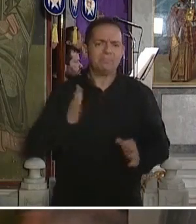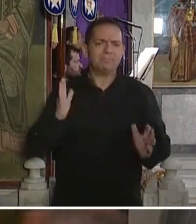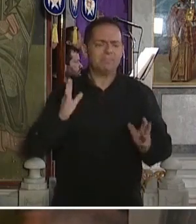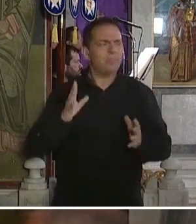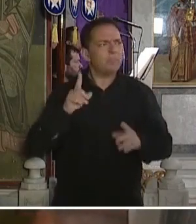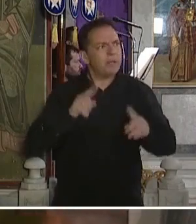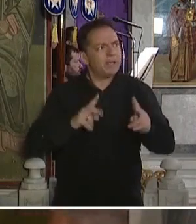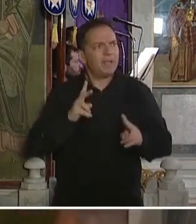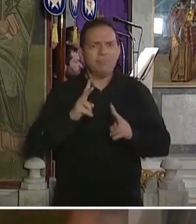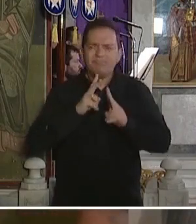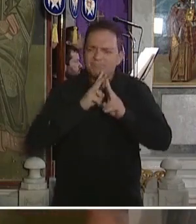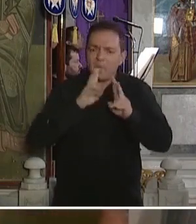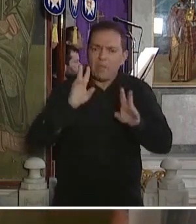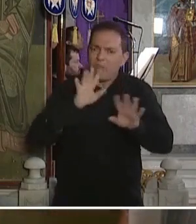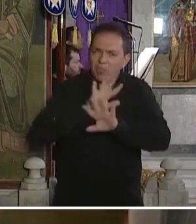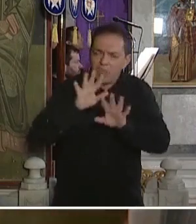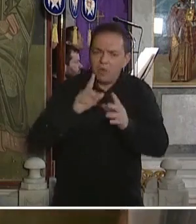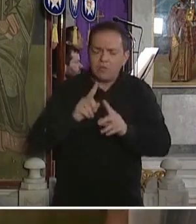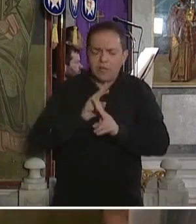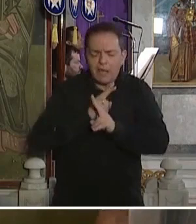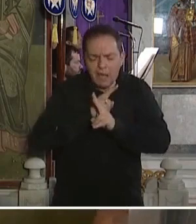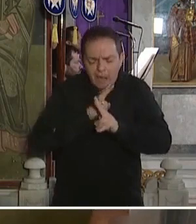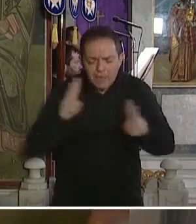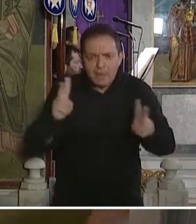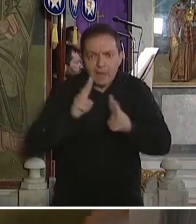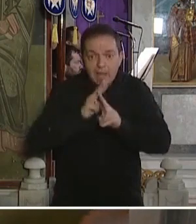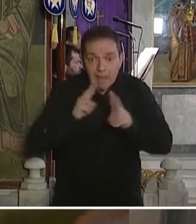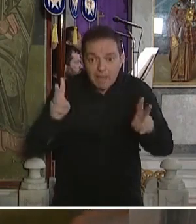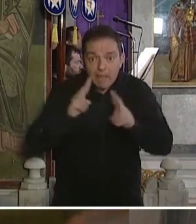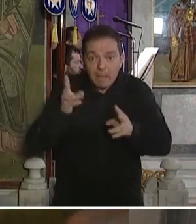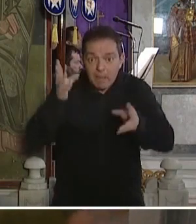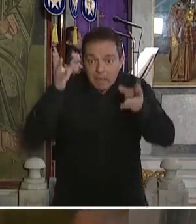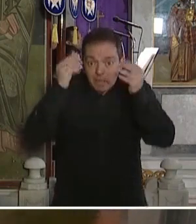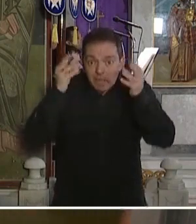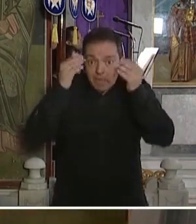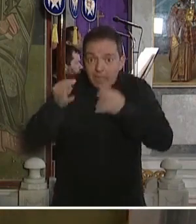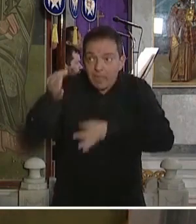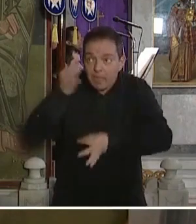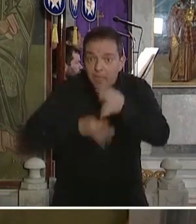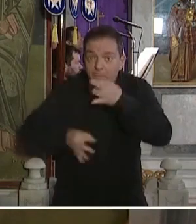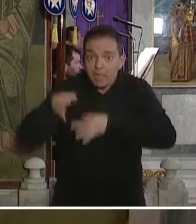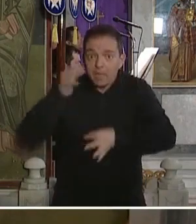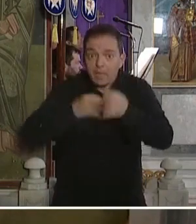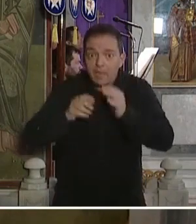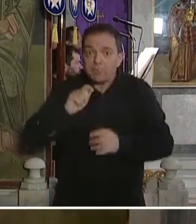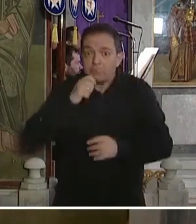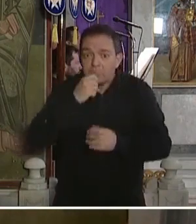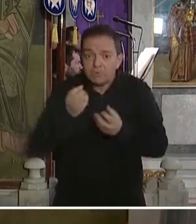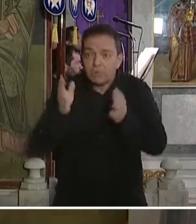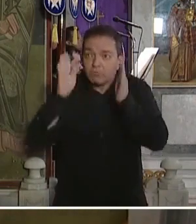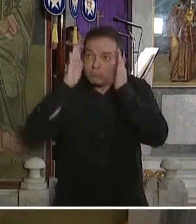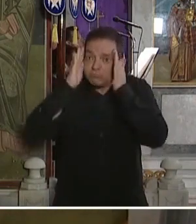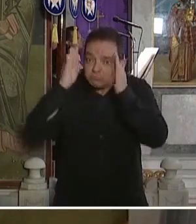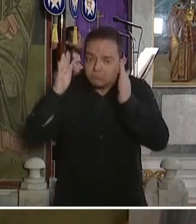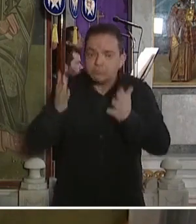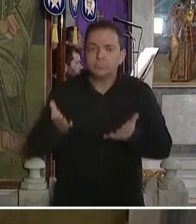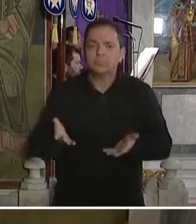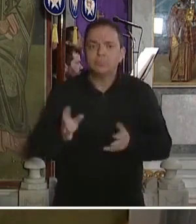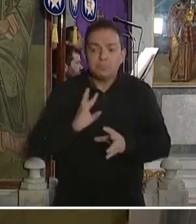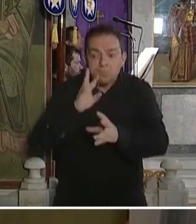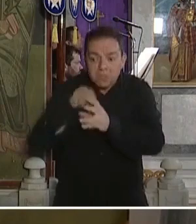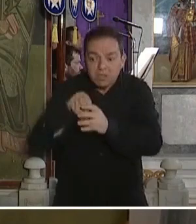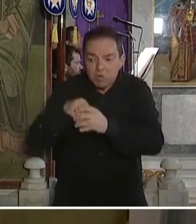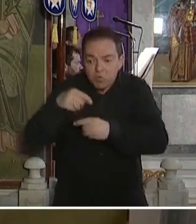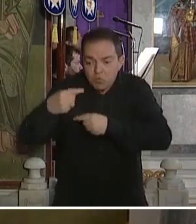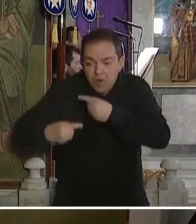ασαφή και αόριστα, πρέπει λίγο να μυσταγωγηθεί. Και έλεγε ακριβώς, λέγαν τα